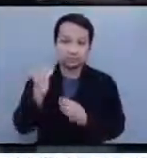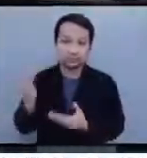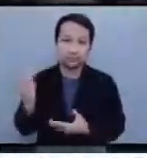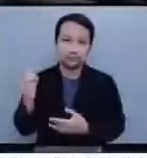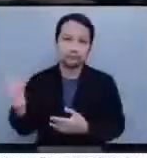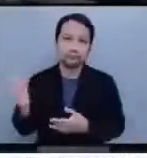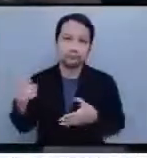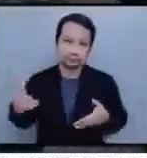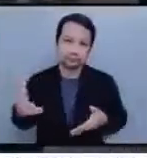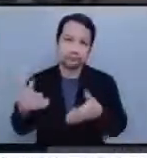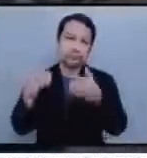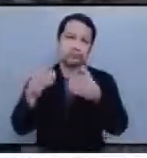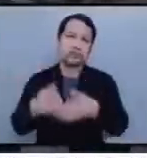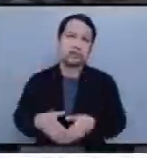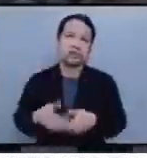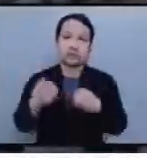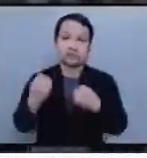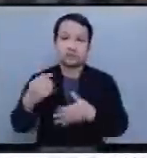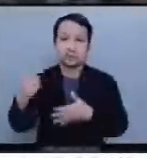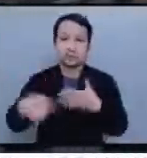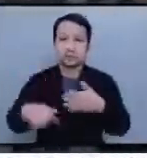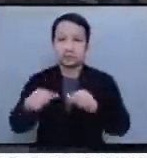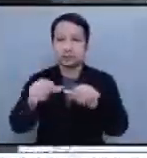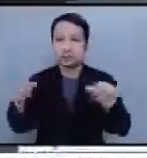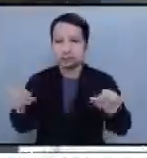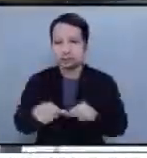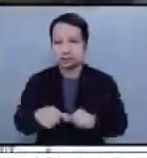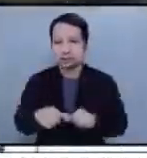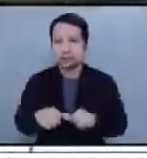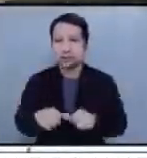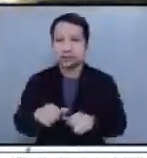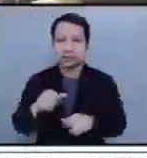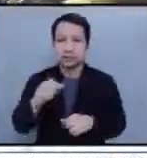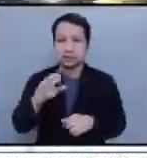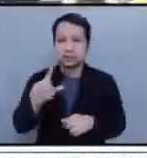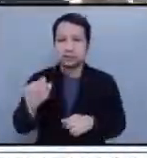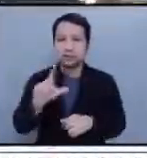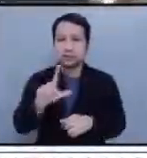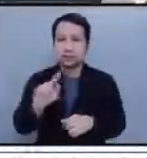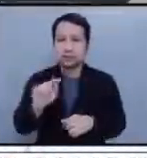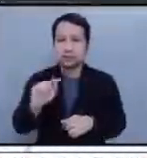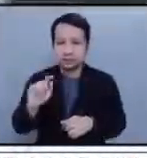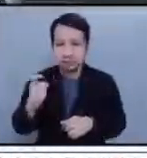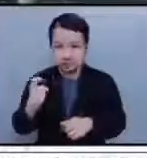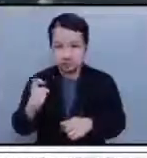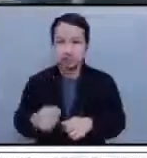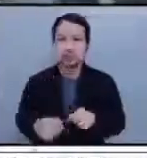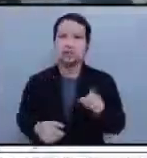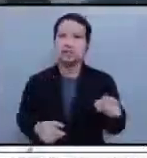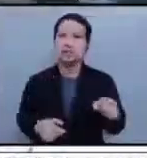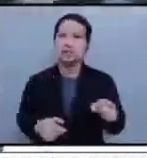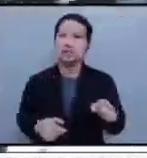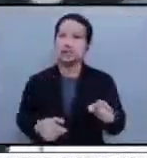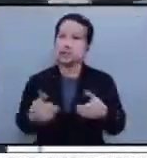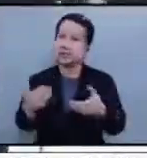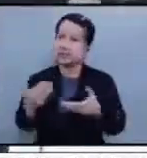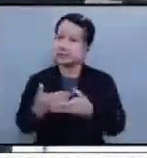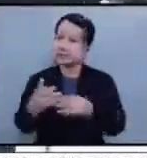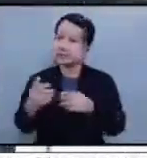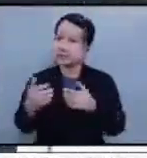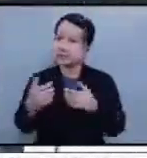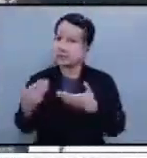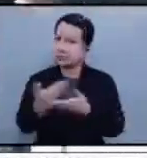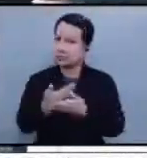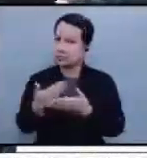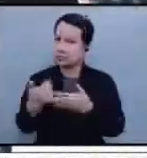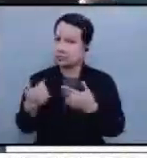Road, marami pa rin mga area sa bandang Batasan at sa Litex din na talagang may pagbabalyahan na nagaganap